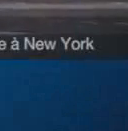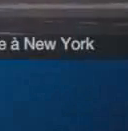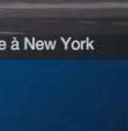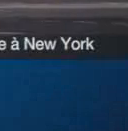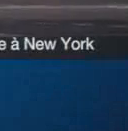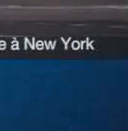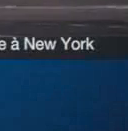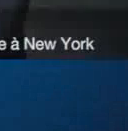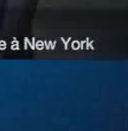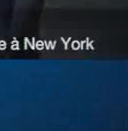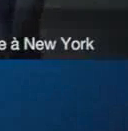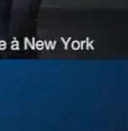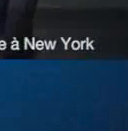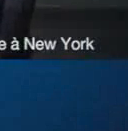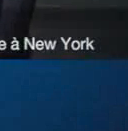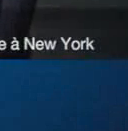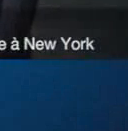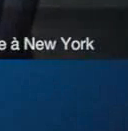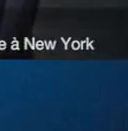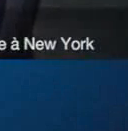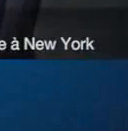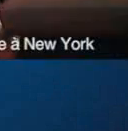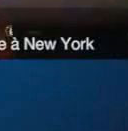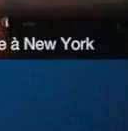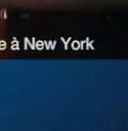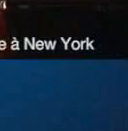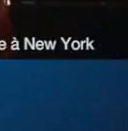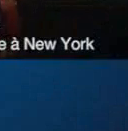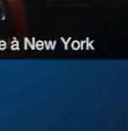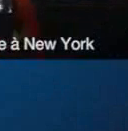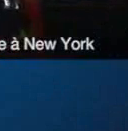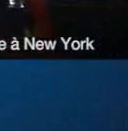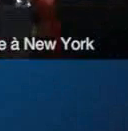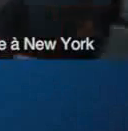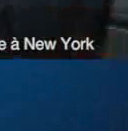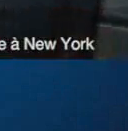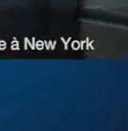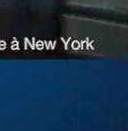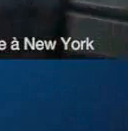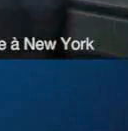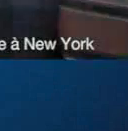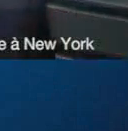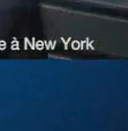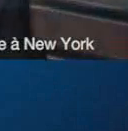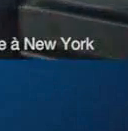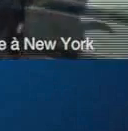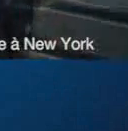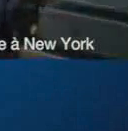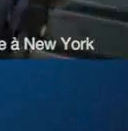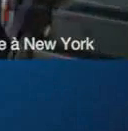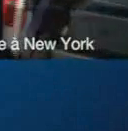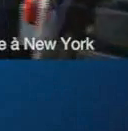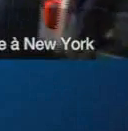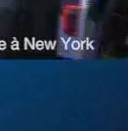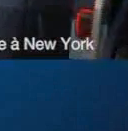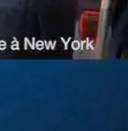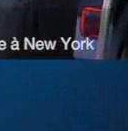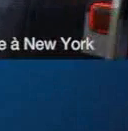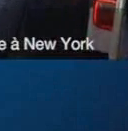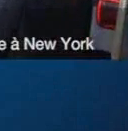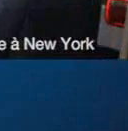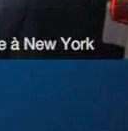Le président de la République, Alassane Ouattara, qui a quitté Abidjan hier dimanche pour les États-Unis d'Amérique, est arrivé à New York où